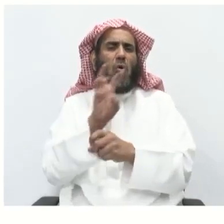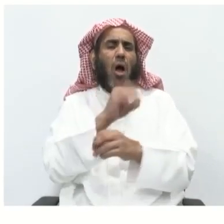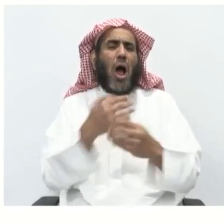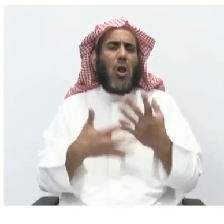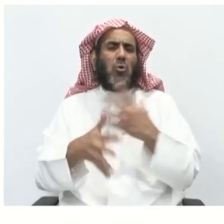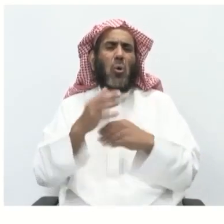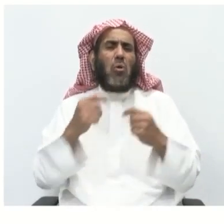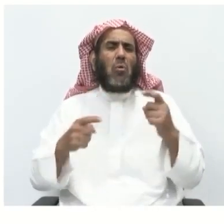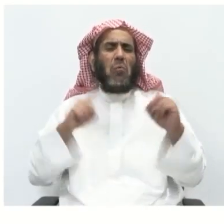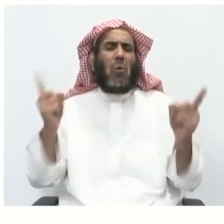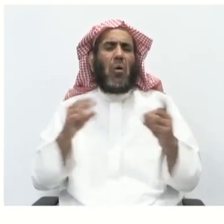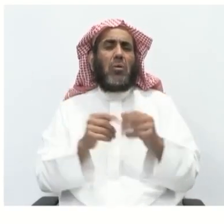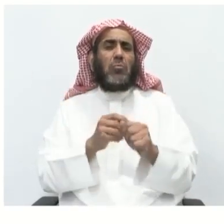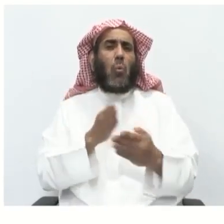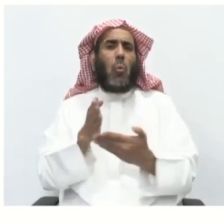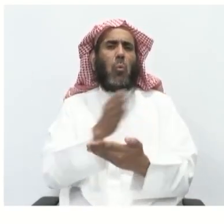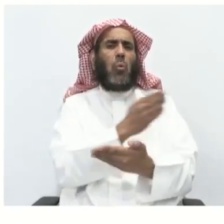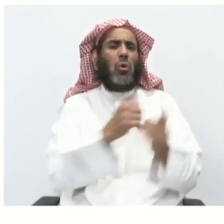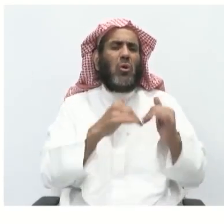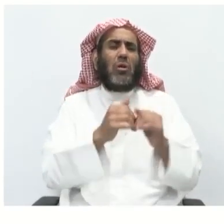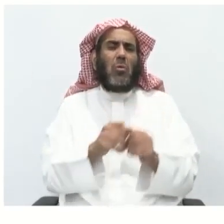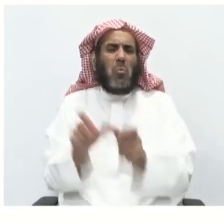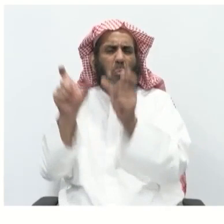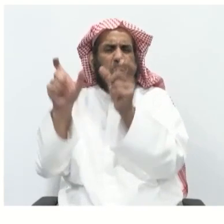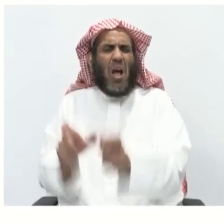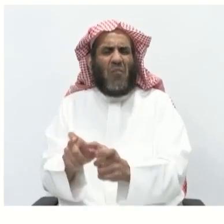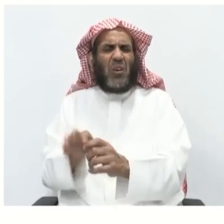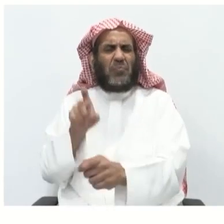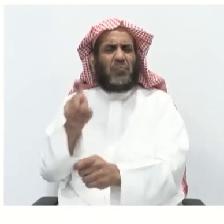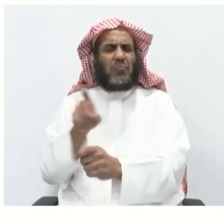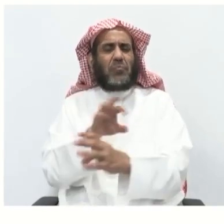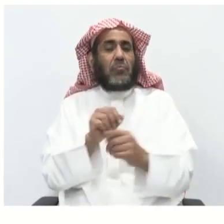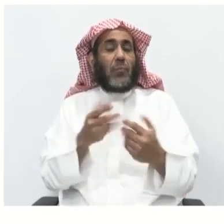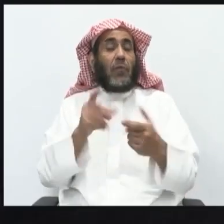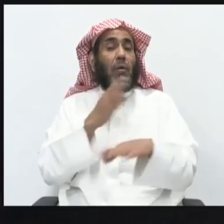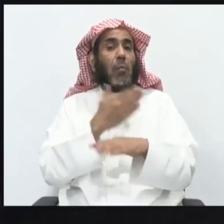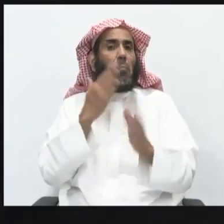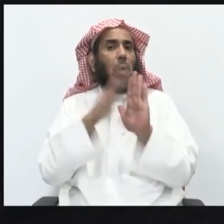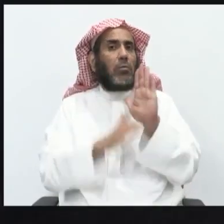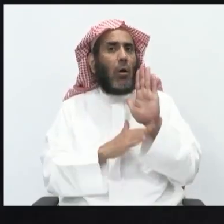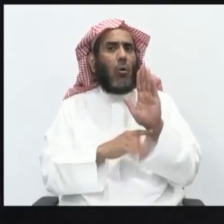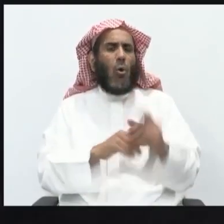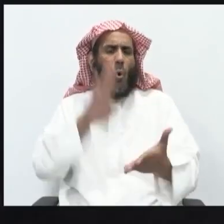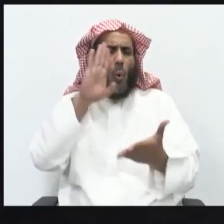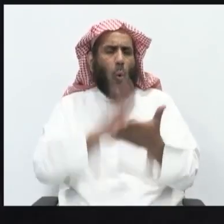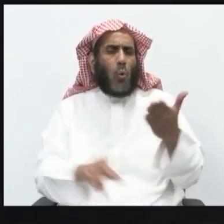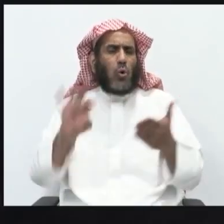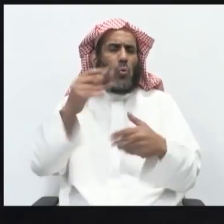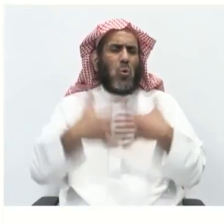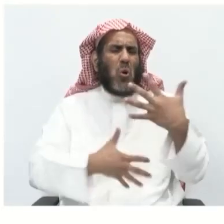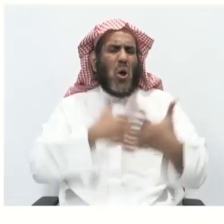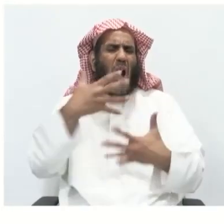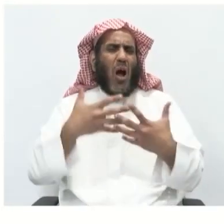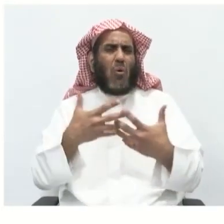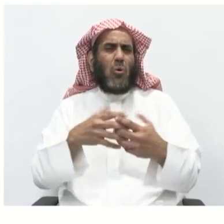التكيف لاتخاذ طريقه لمكافحته اذا فهمنا من هذا المقطع ان الفيروس خطير جدا وهو يحاول ان